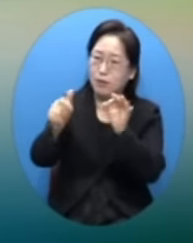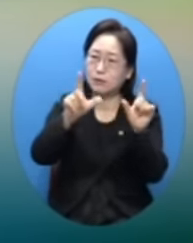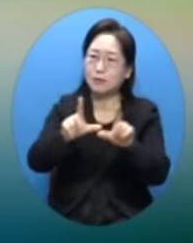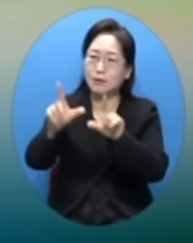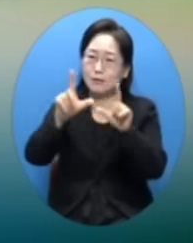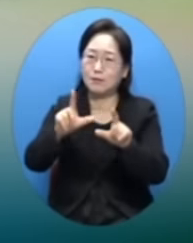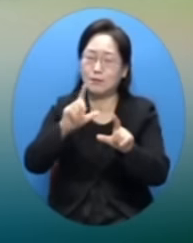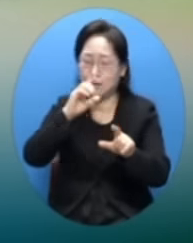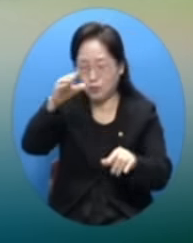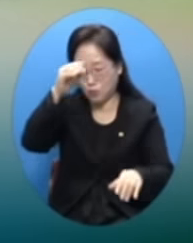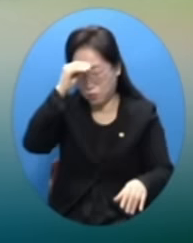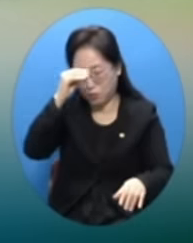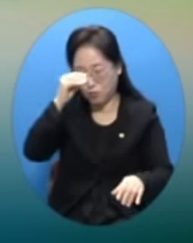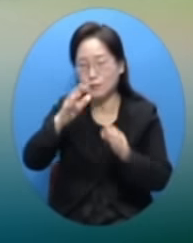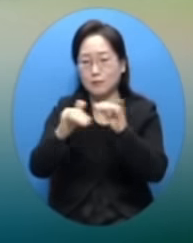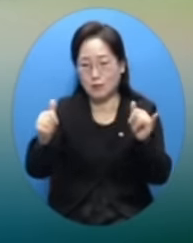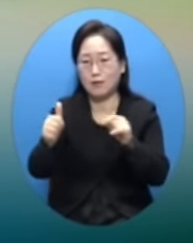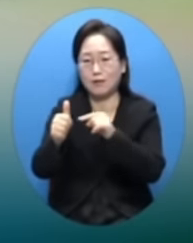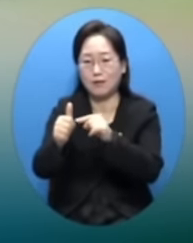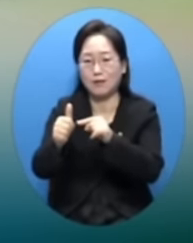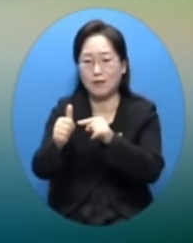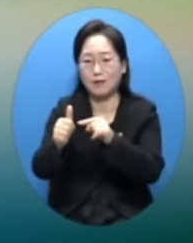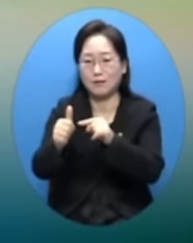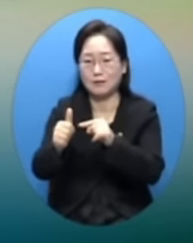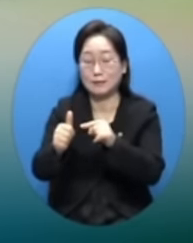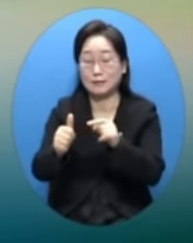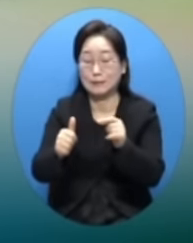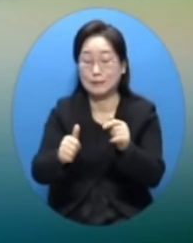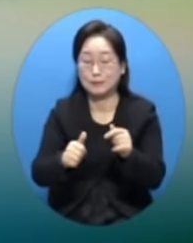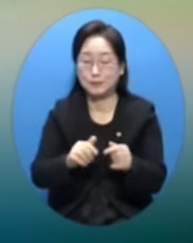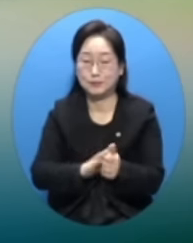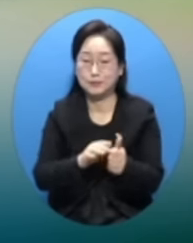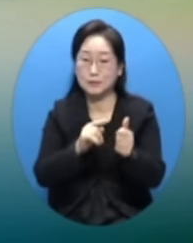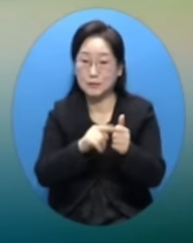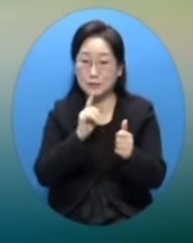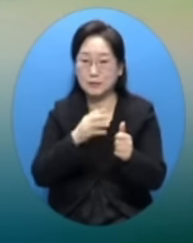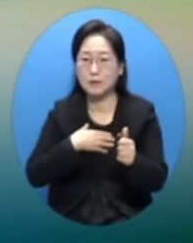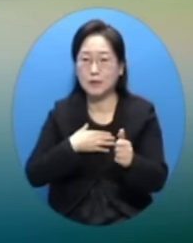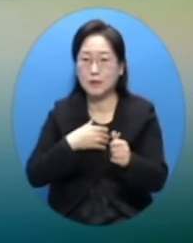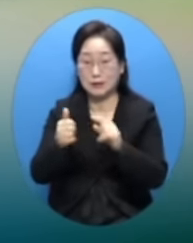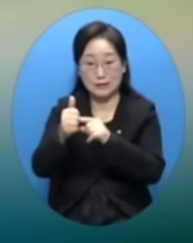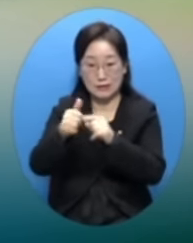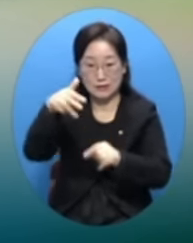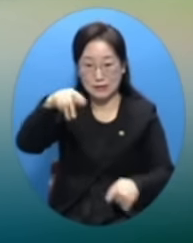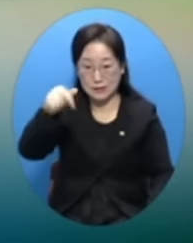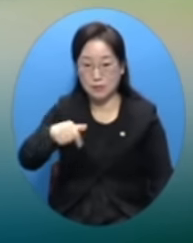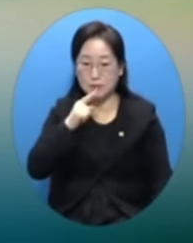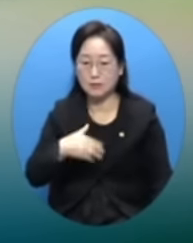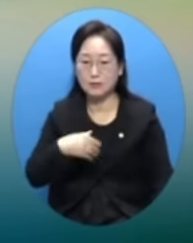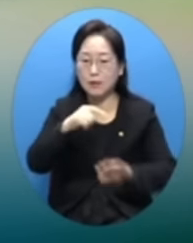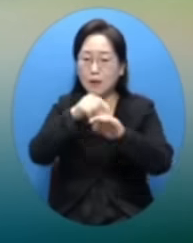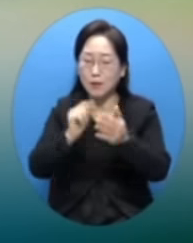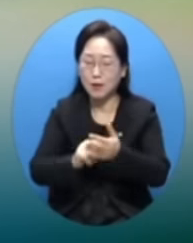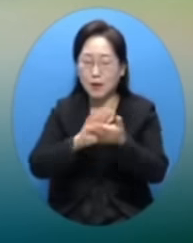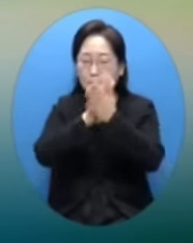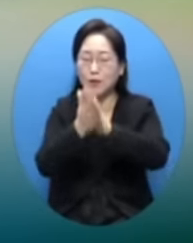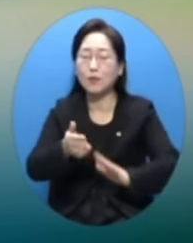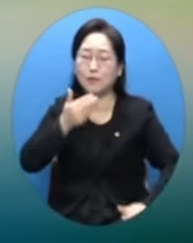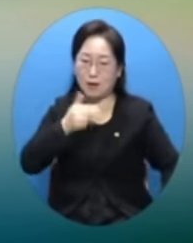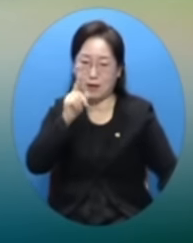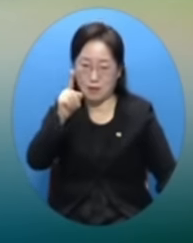했는데 그는 자기의 자선에서 글을 남겼습니다 내 마음속에는 결코 변하지 않는 한 가지 생각이 있었다